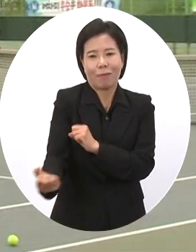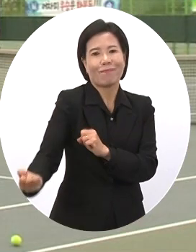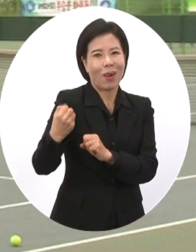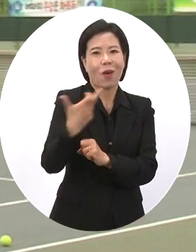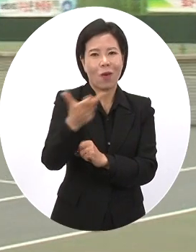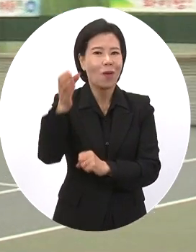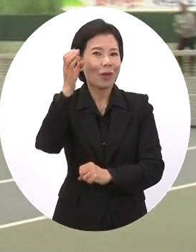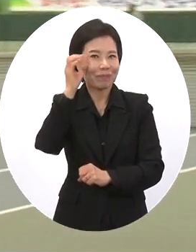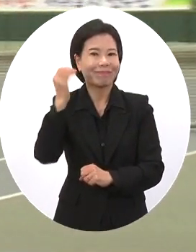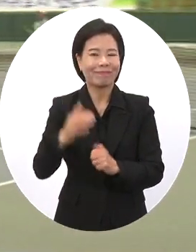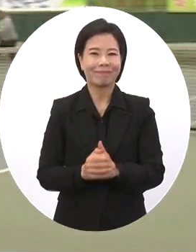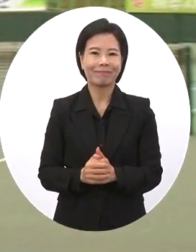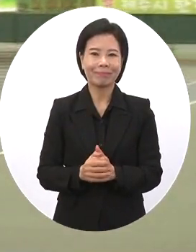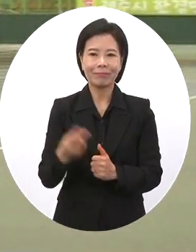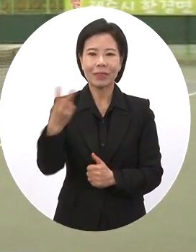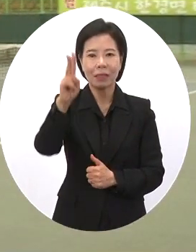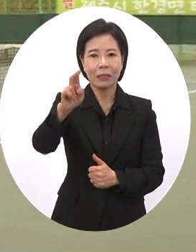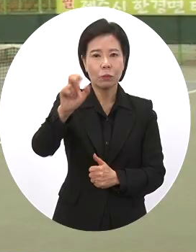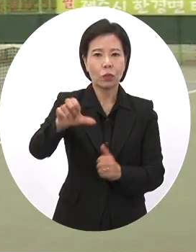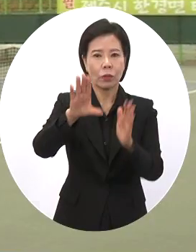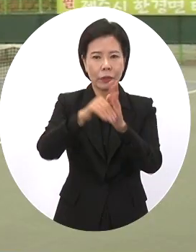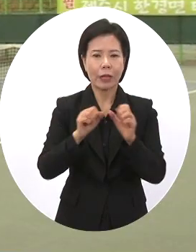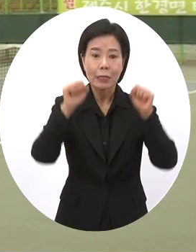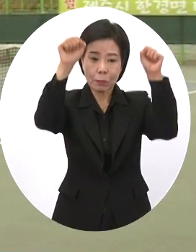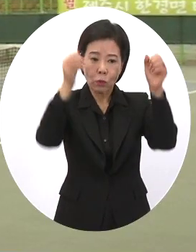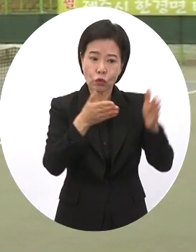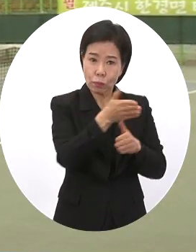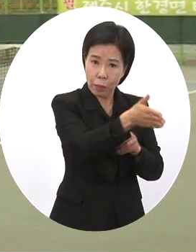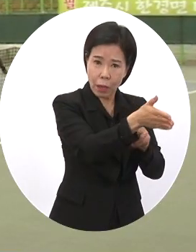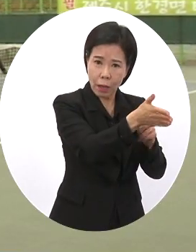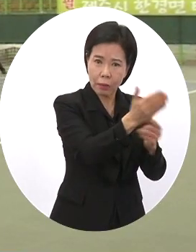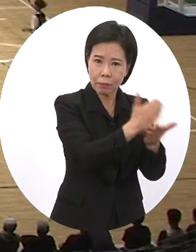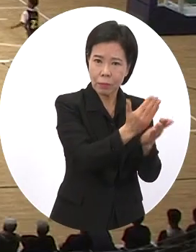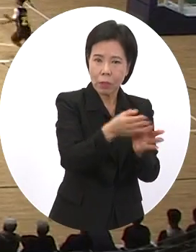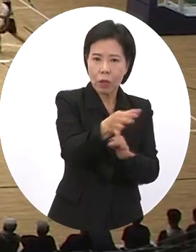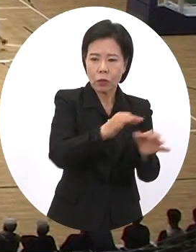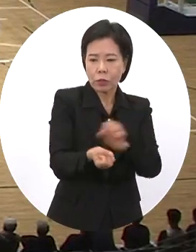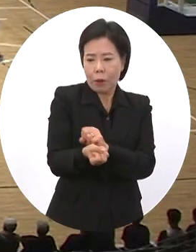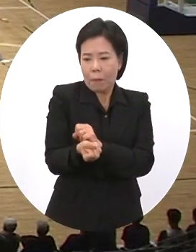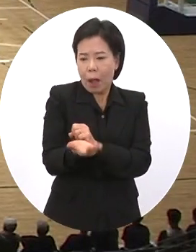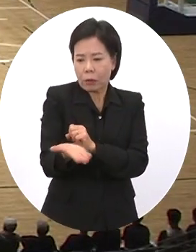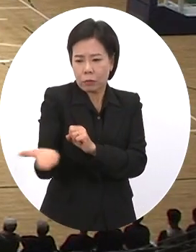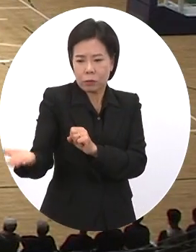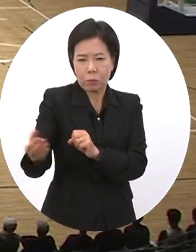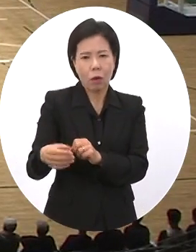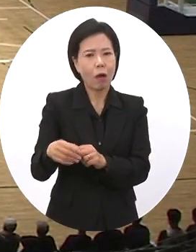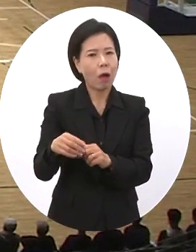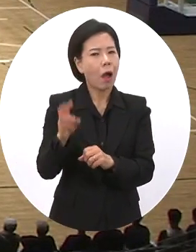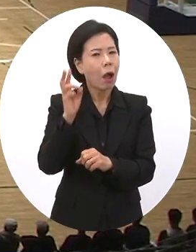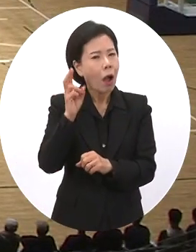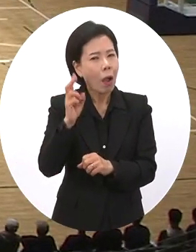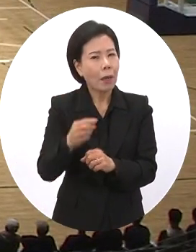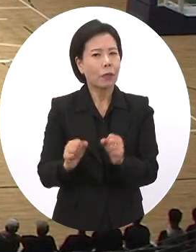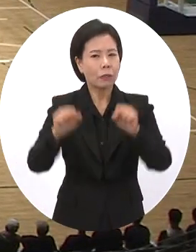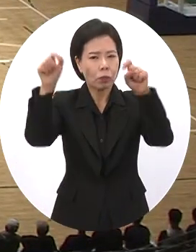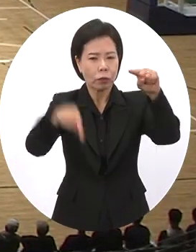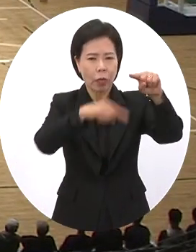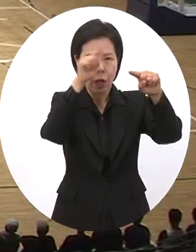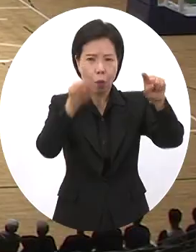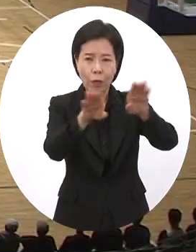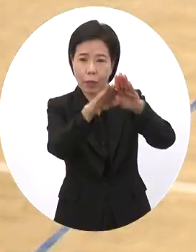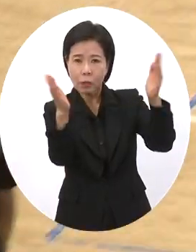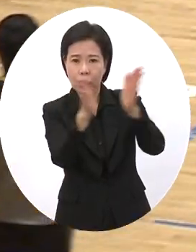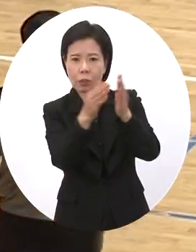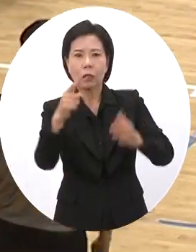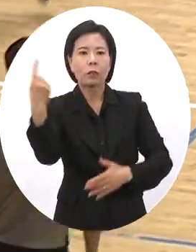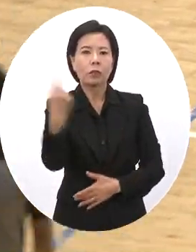효과가 기대됩니다. 2025년 스포츠 산업 분야별 지역경제 파급 효과를 추정한 결과 스포츠 대회 개최를